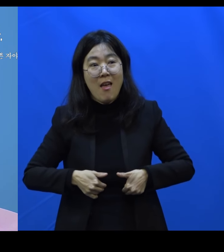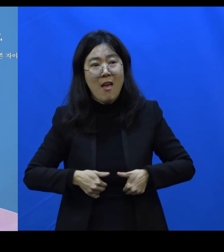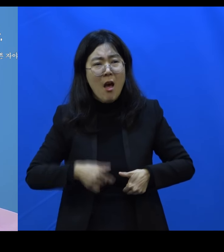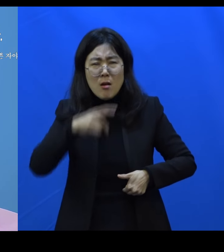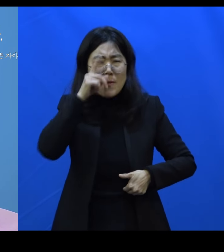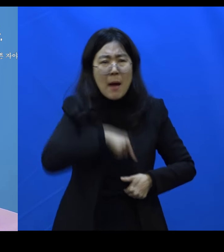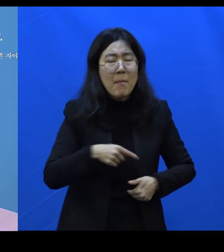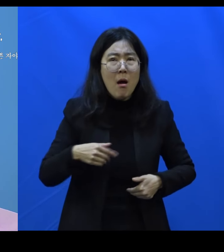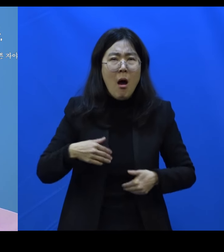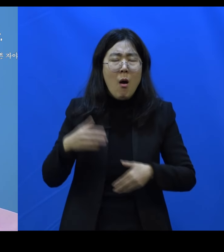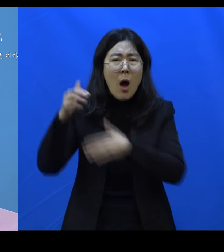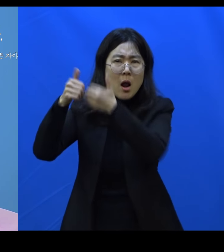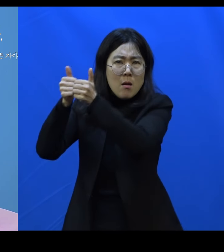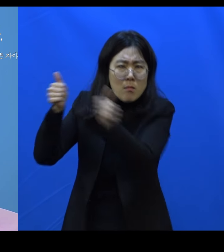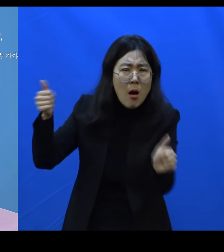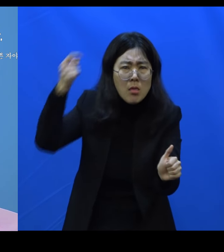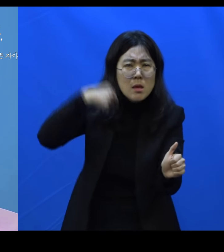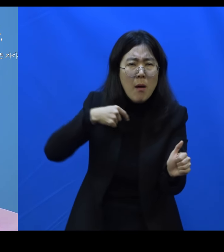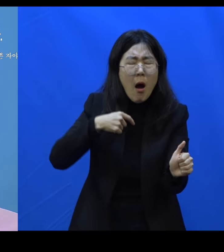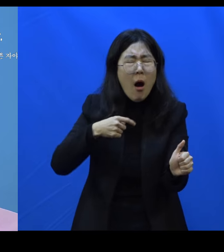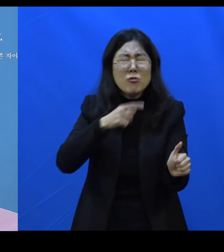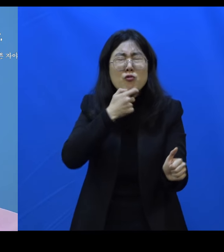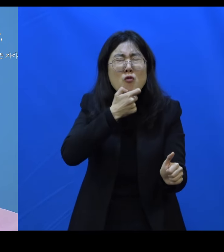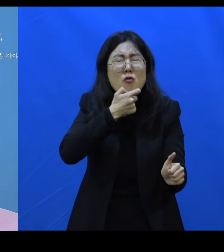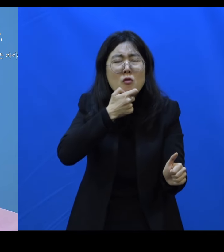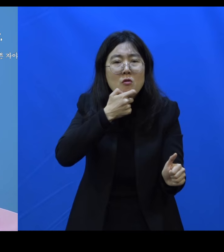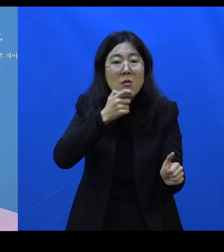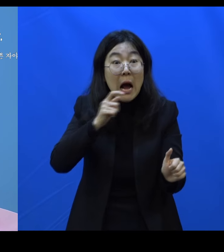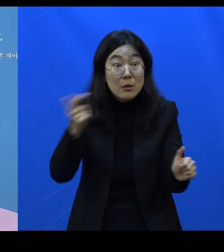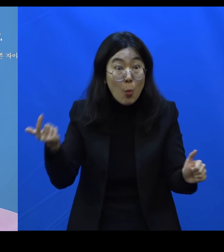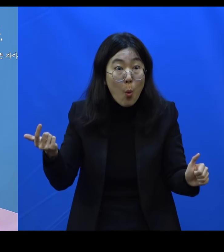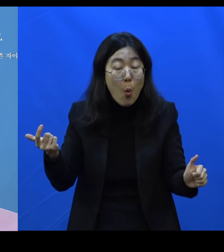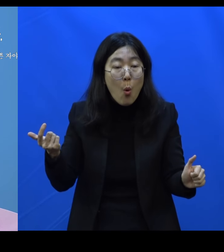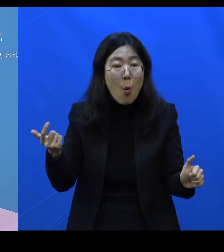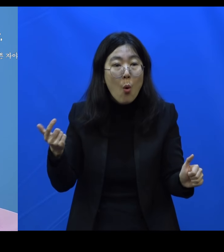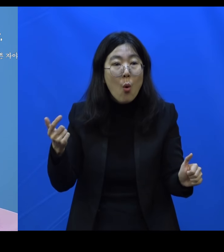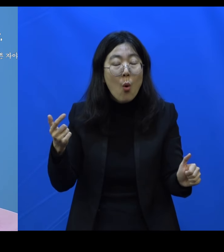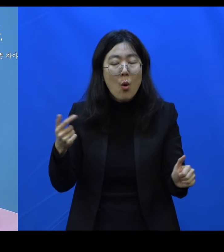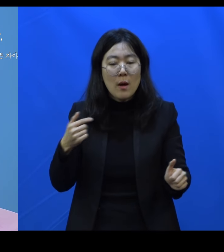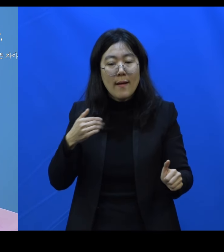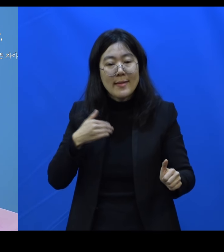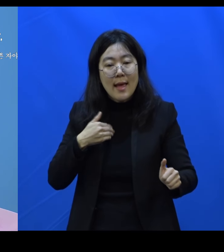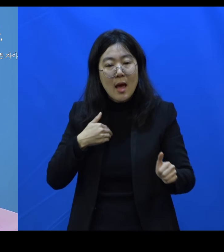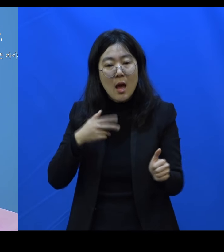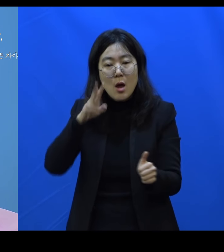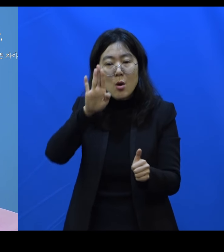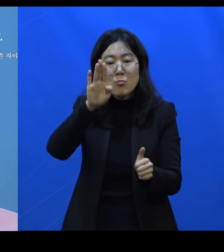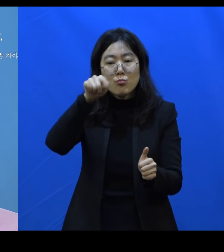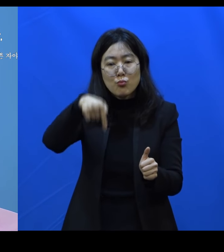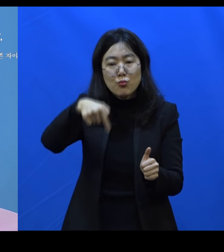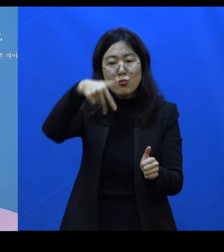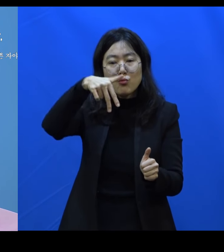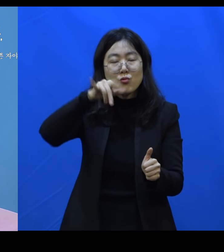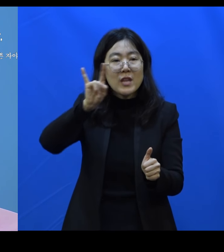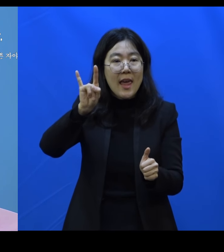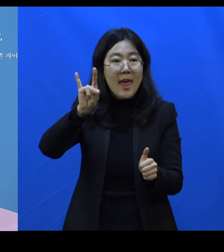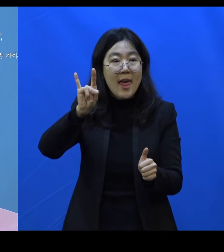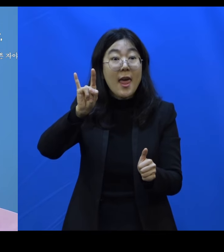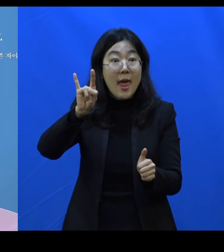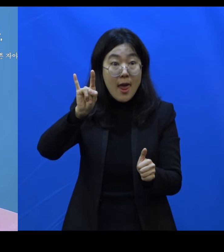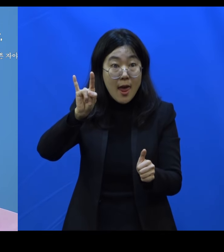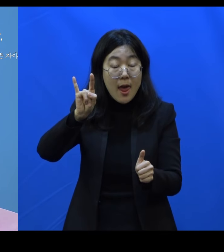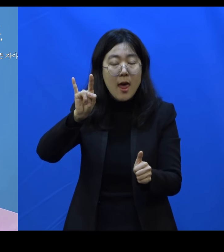사실은 하나님이 나를 버리신 게 아니에요. 버리신 게 아니고 안 계신 것 같이 느껴지는 것뿐입니다.